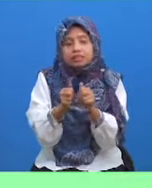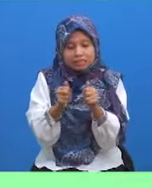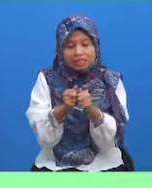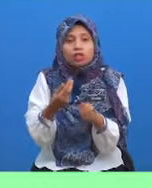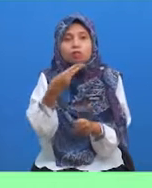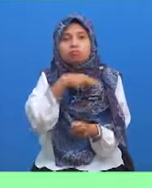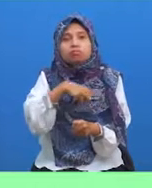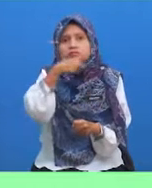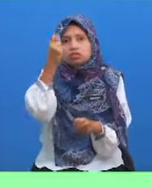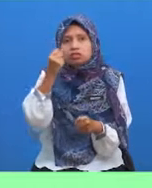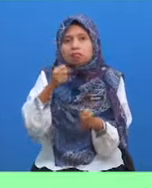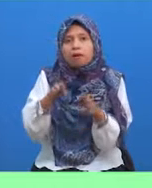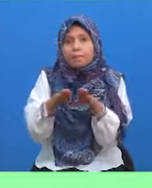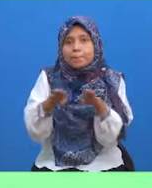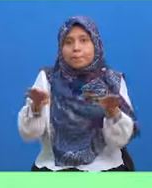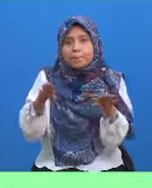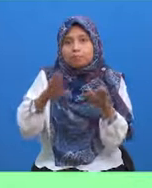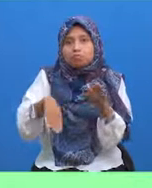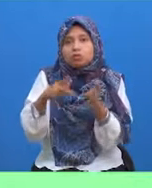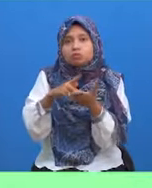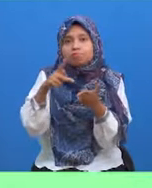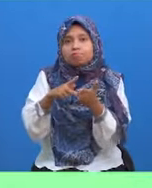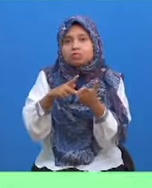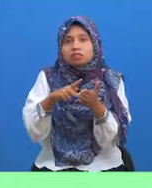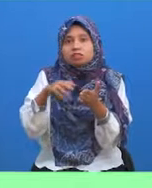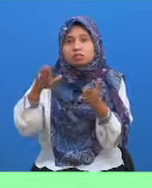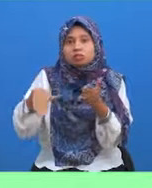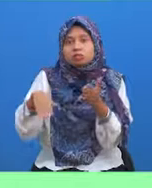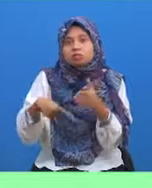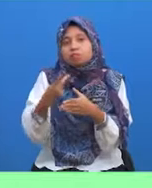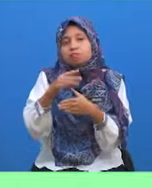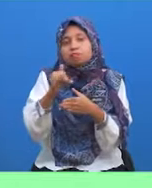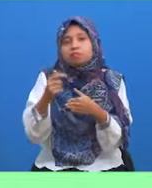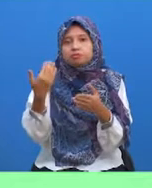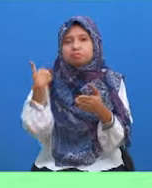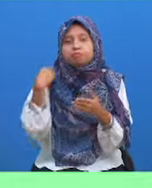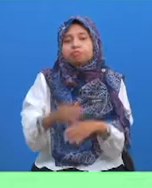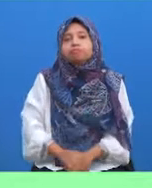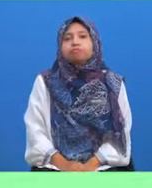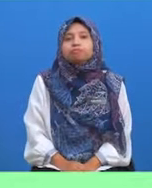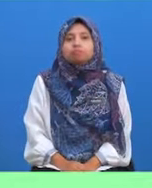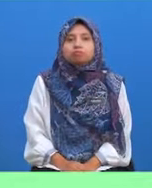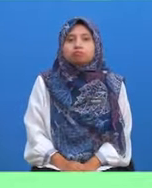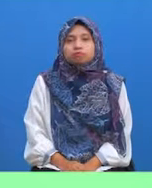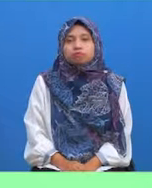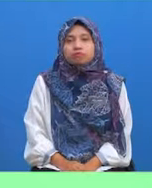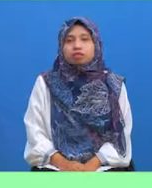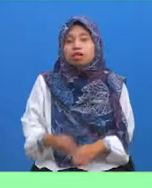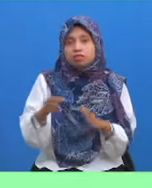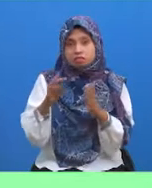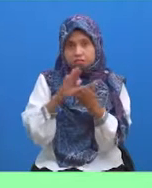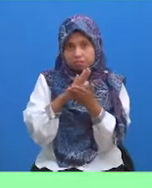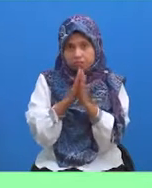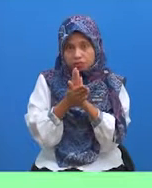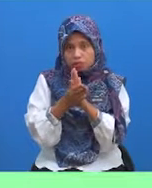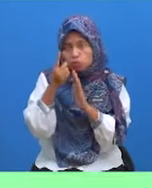kerana jumlah hasil belum mengira kos pengeluaran yang terlibat make